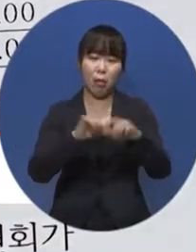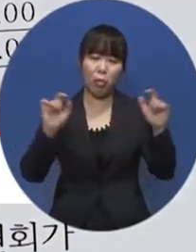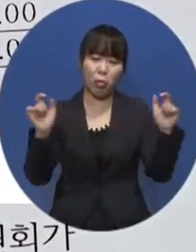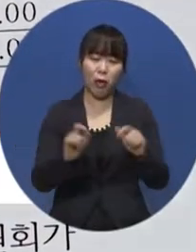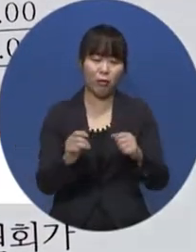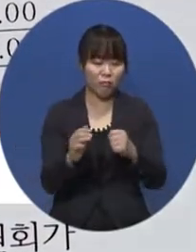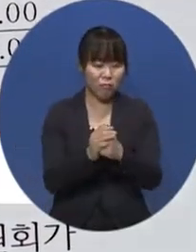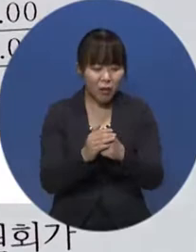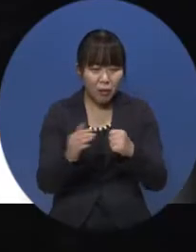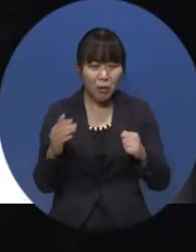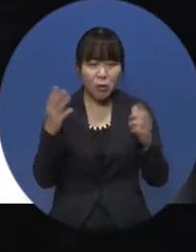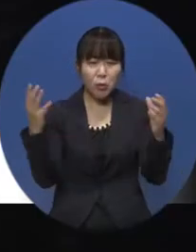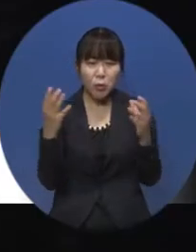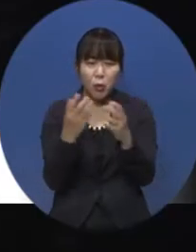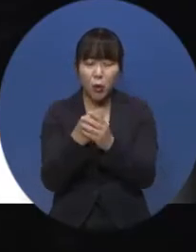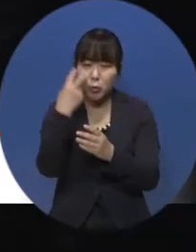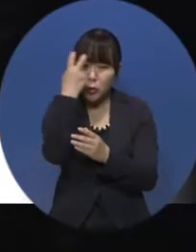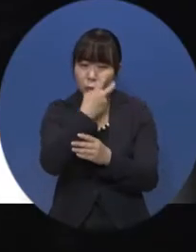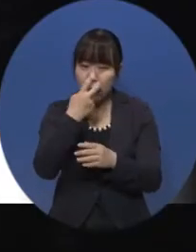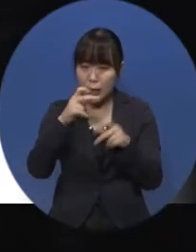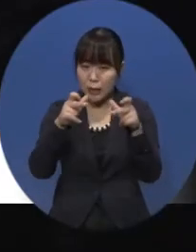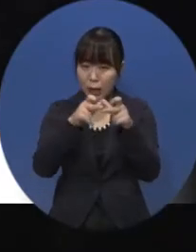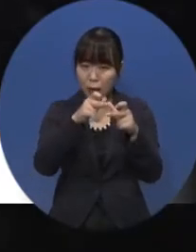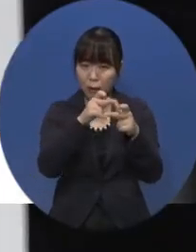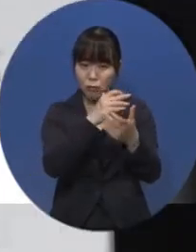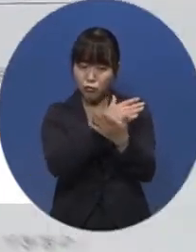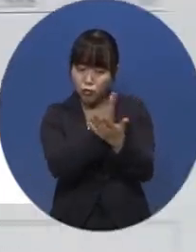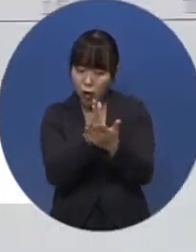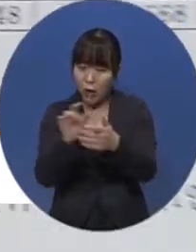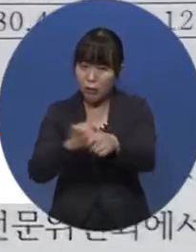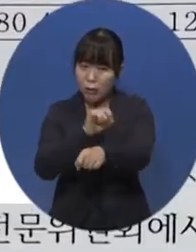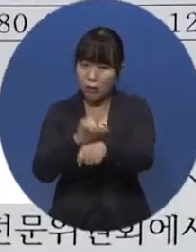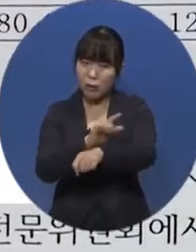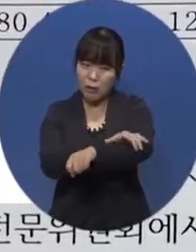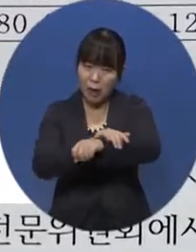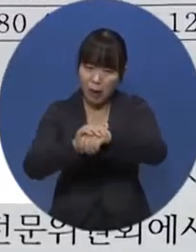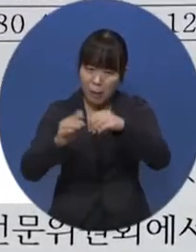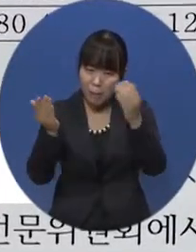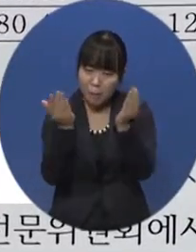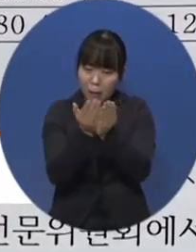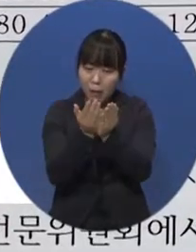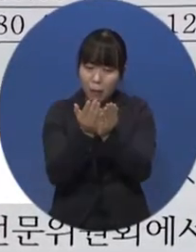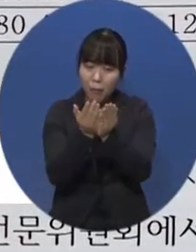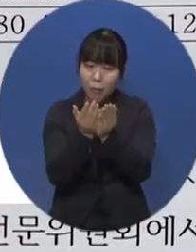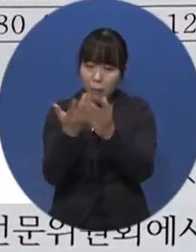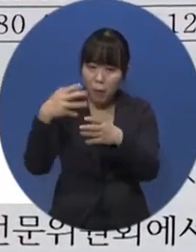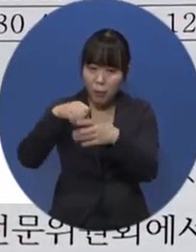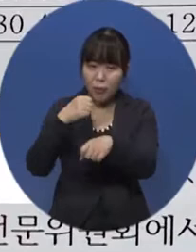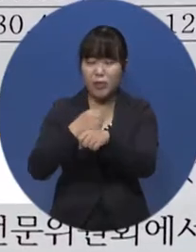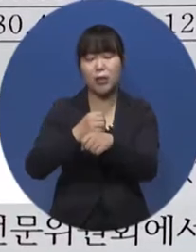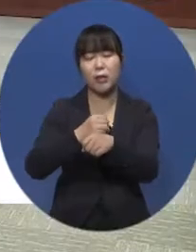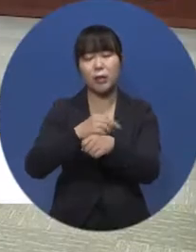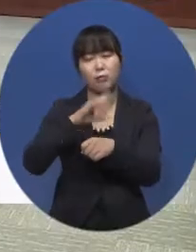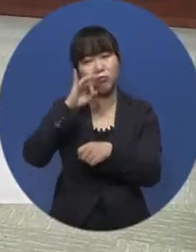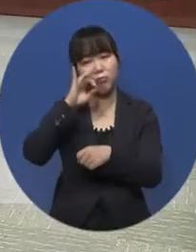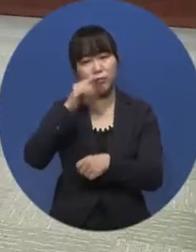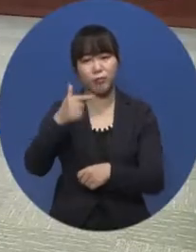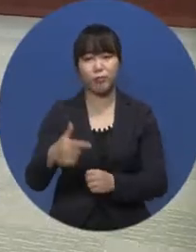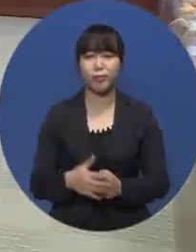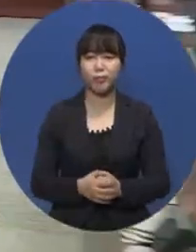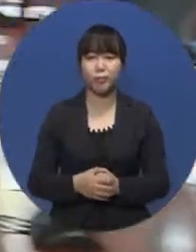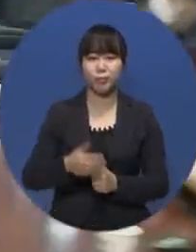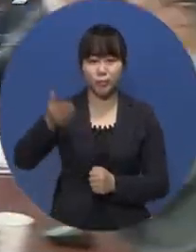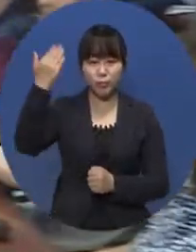발생해 종합조사가 과연 장애 유형과 특성을 제대로 반영했는지 의문이라는 지적입니다.